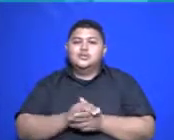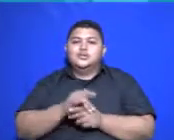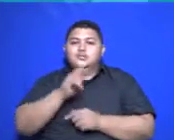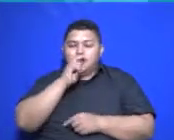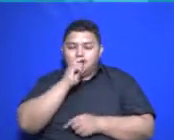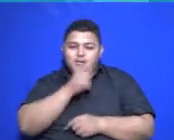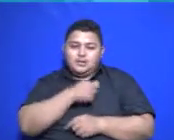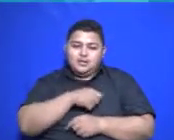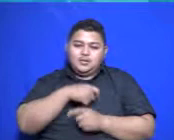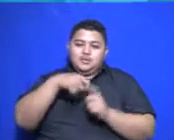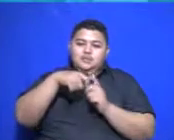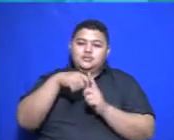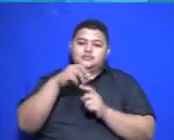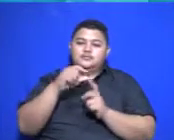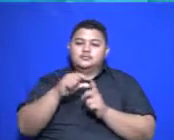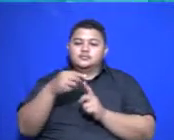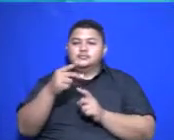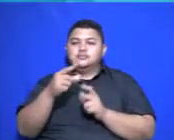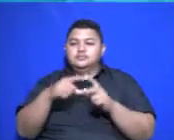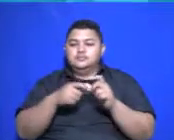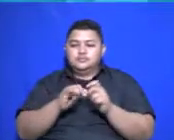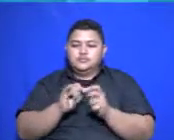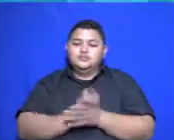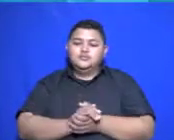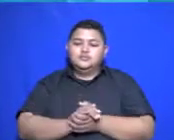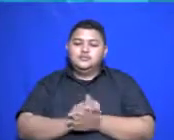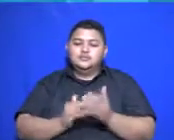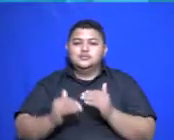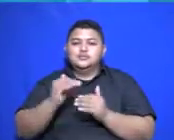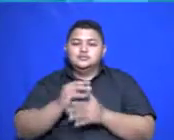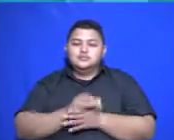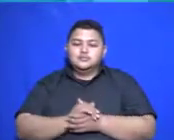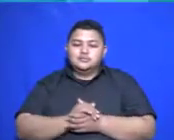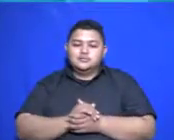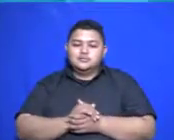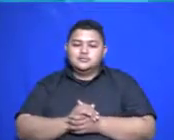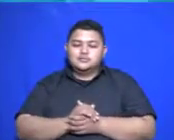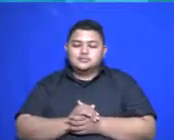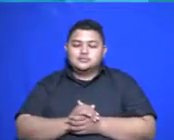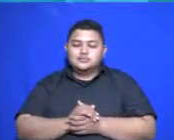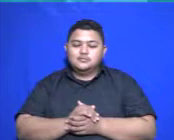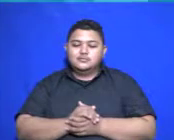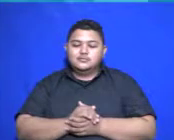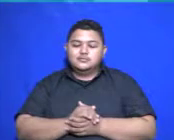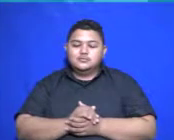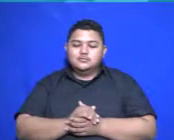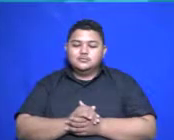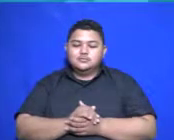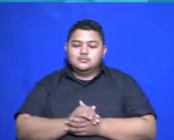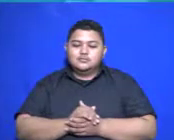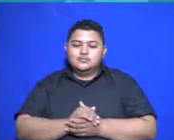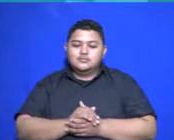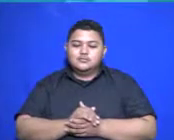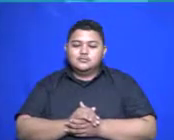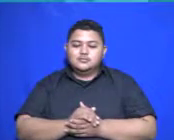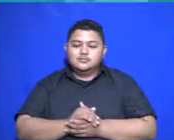tadi semangat menjelaskan tentang penyaluran KUR. Bicara mengenai penyaluran KUR, untuk tahun